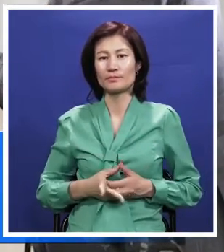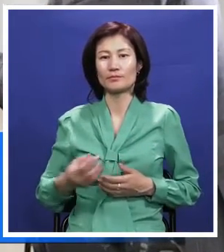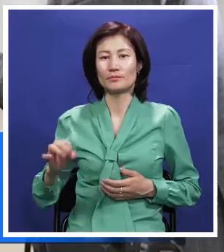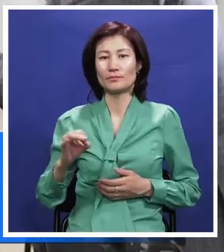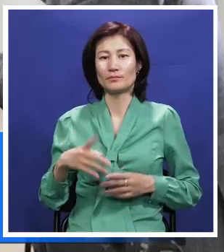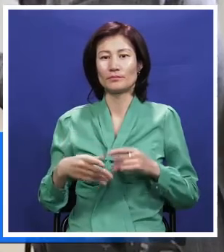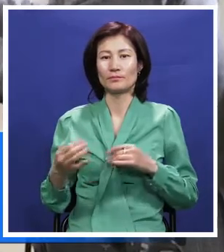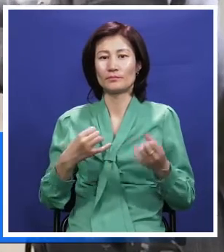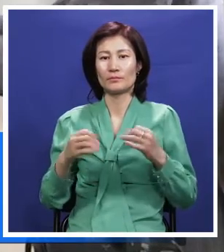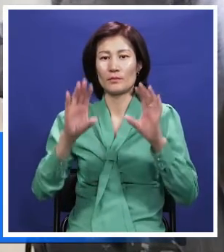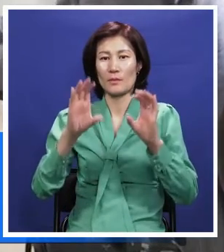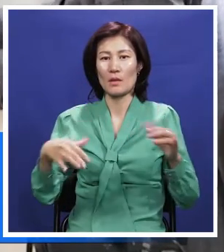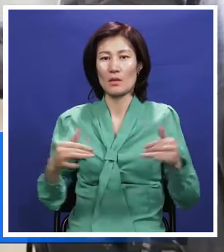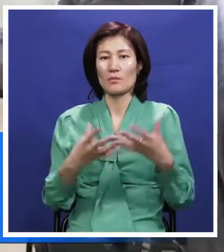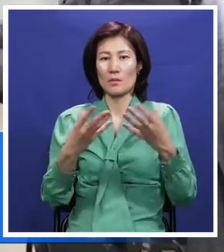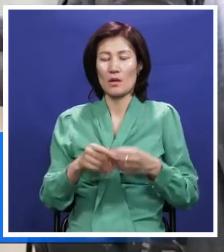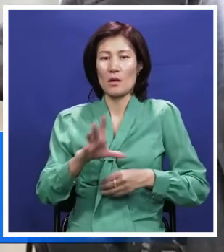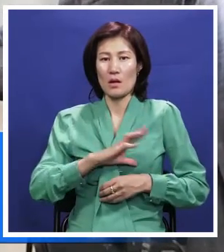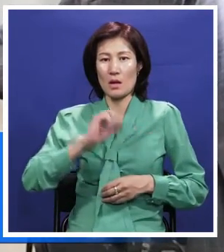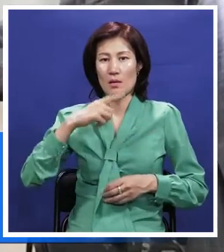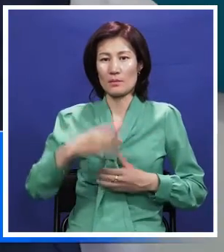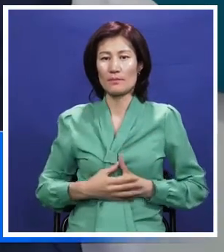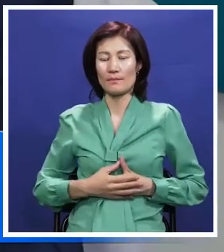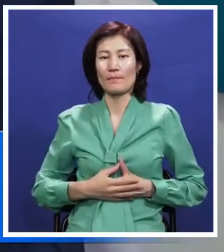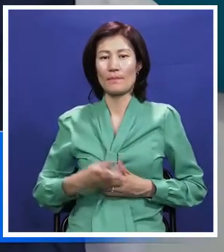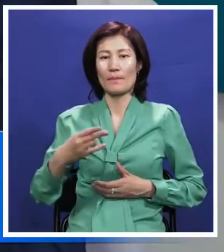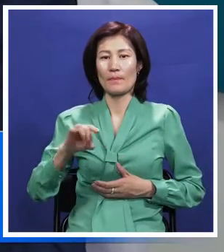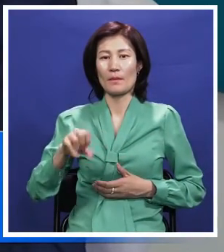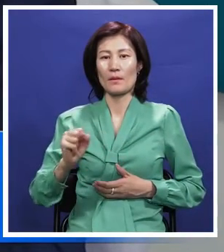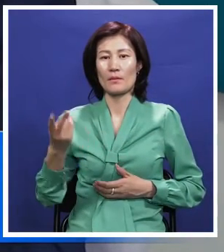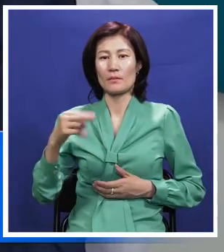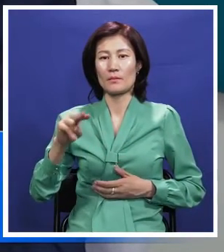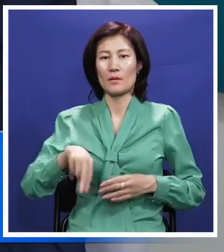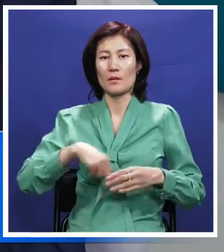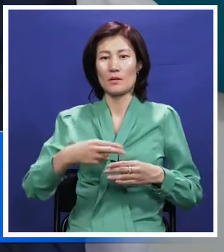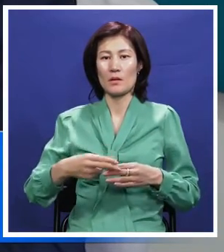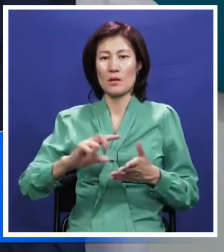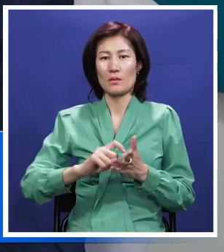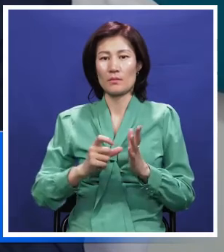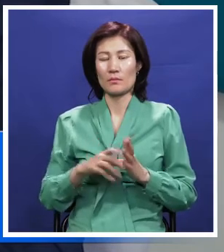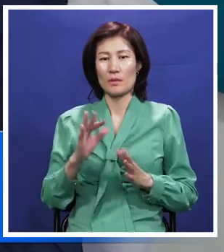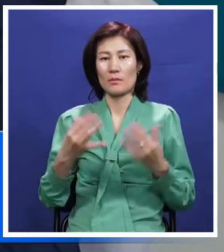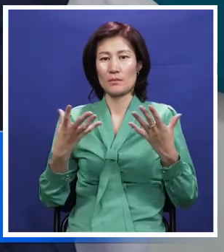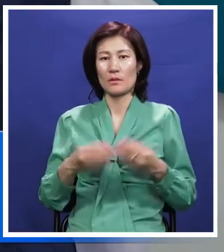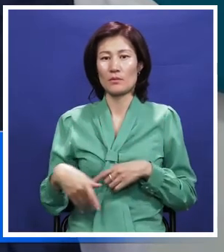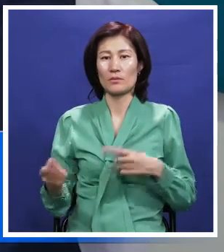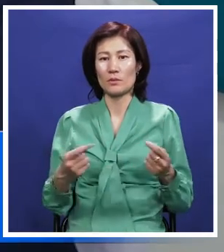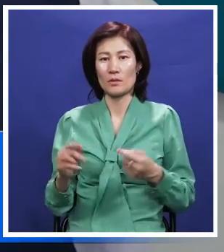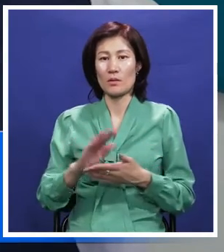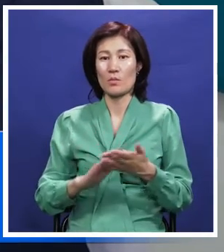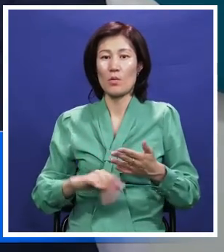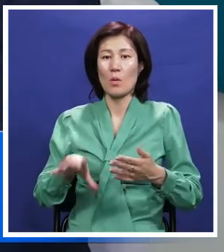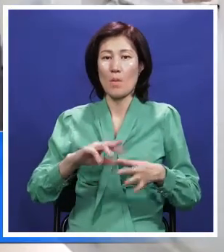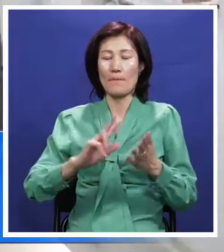тұрғын үй қатынастары туралы заңның аясында шешілетіні айтылды. Сондай-ақ Нұр Отан партиясының депутаты жалдамалы пәтерінің бір реттік төлемін өтеп